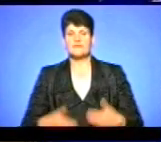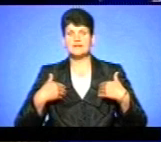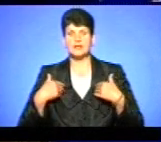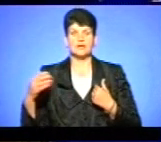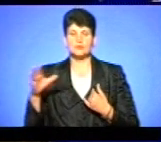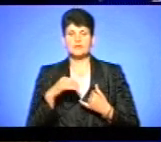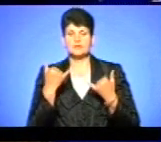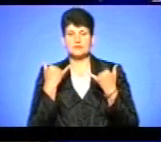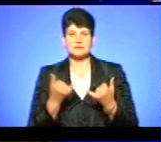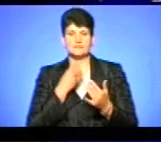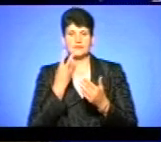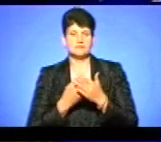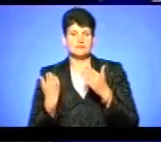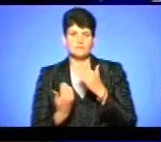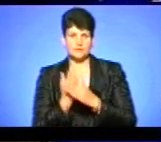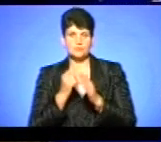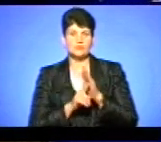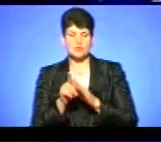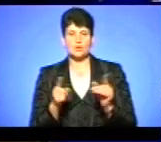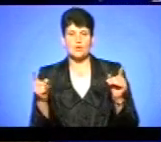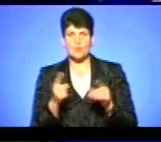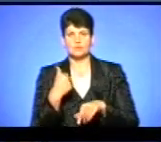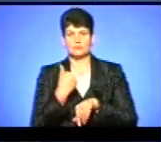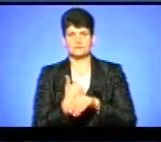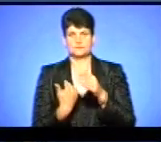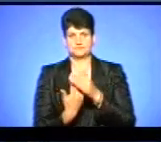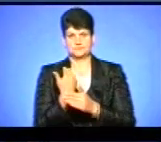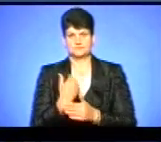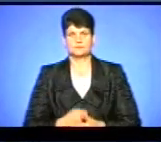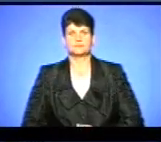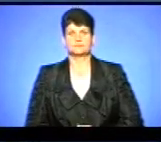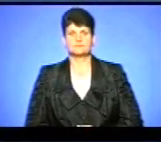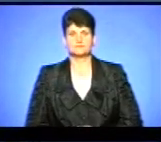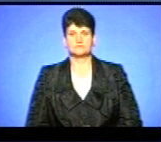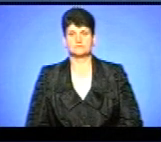Вітаю всіх, хто зараз з нами. В ефірі новини. Спочатку коротко про головне.